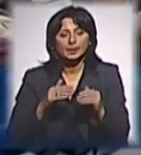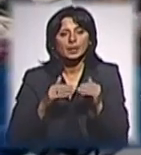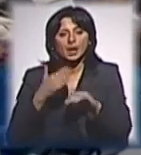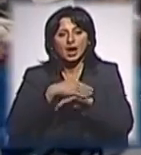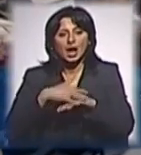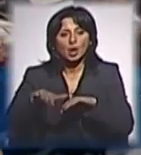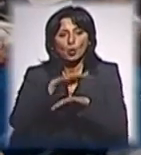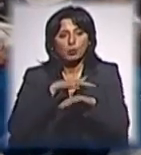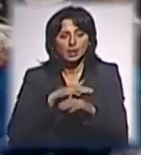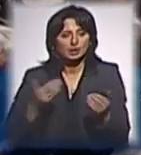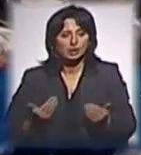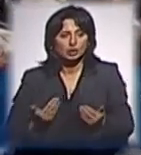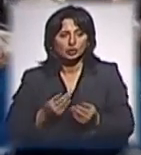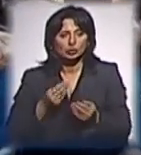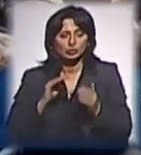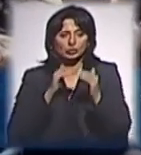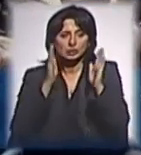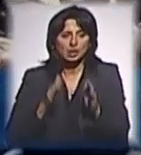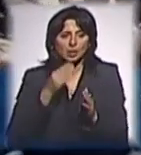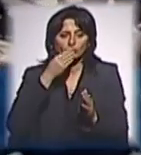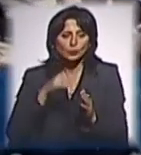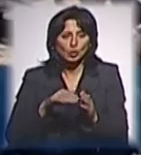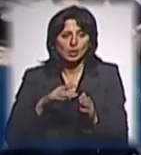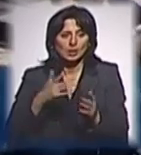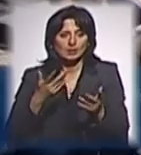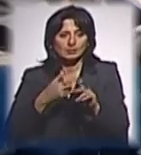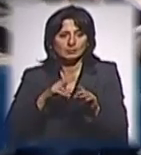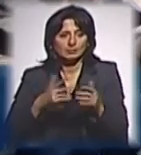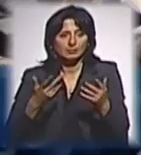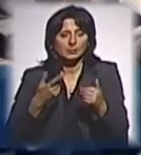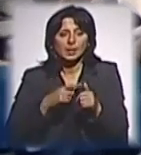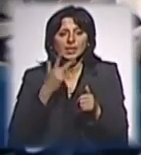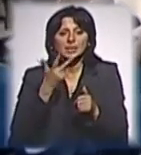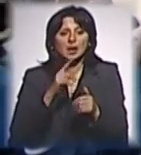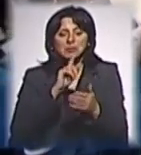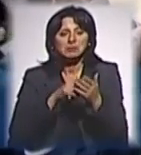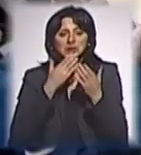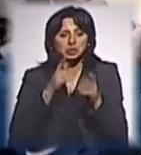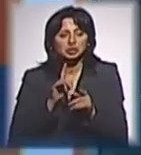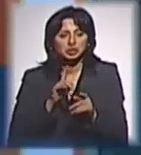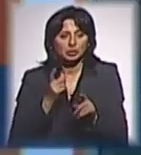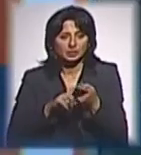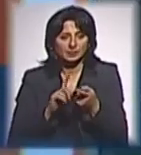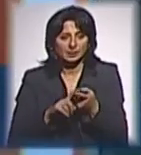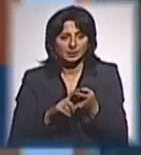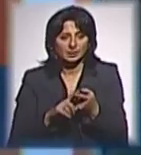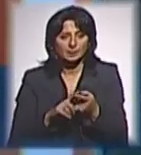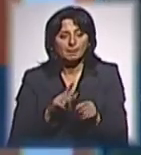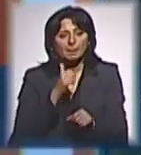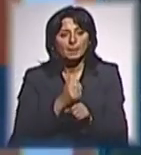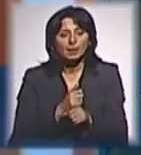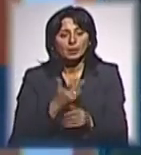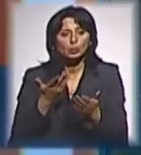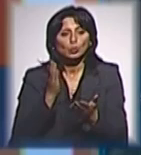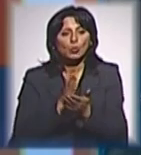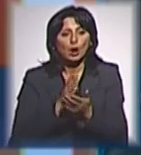განაშენიანება, საცხოვრებელი პირობების გაუმჯობესება, თბილისის ცენტრის განტვირთვა, ესეც ამოვიკითხე, როდესაც ვეცნობდით ეს პრიორიტეტებს.